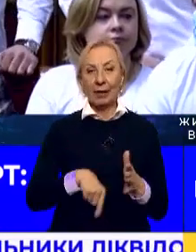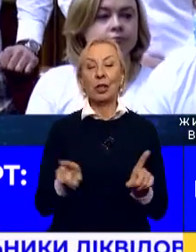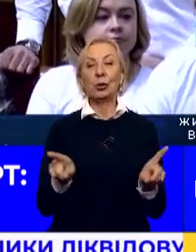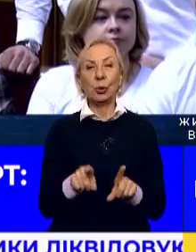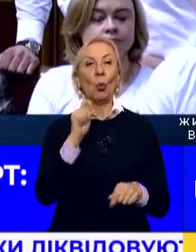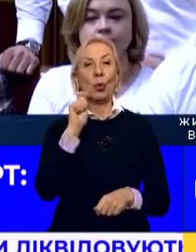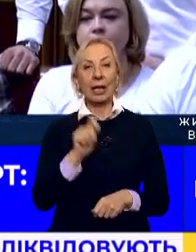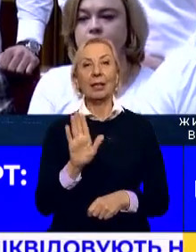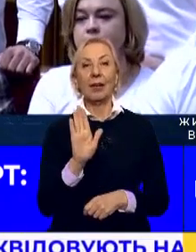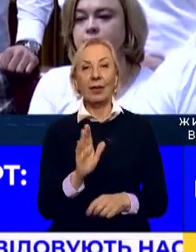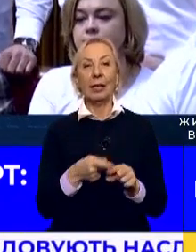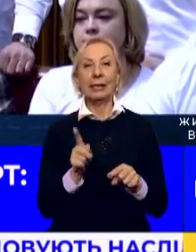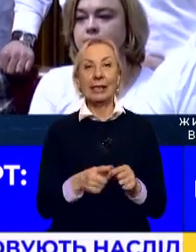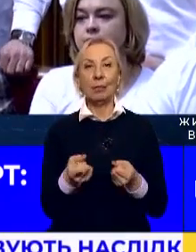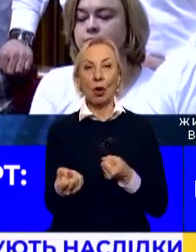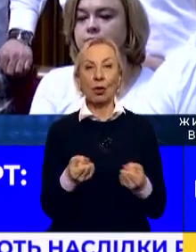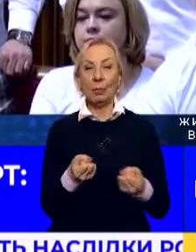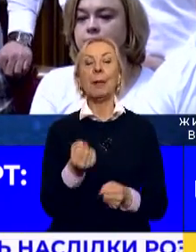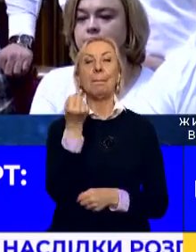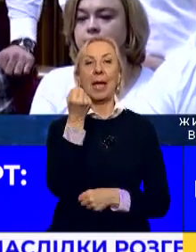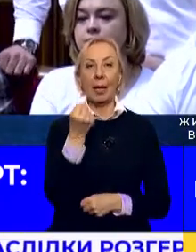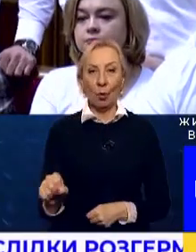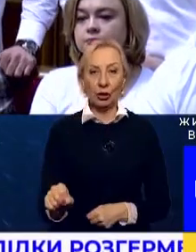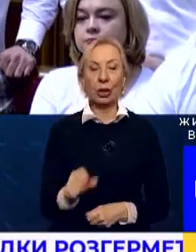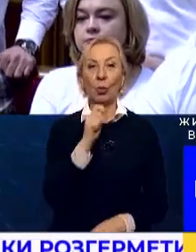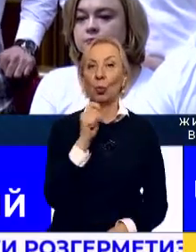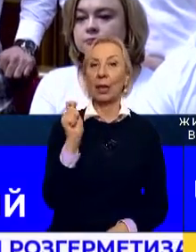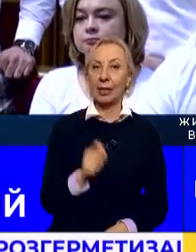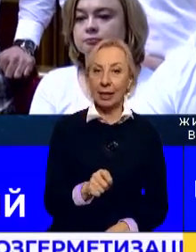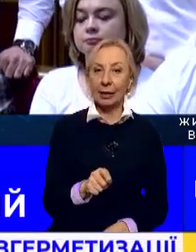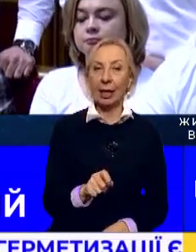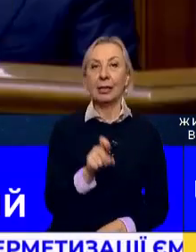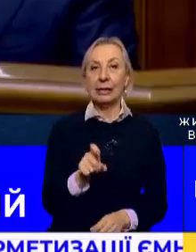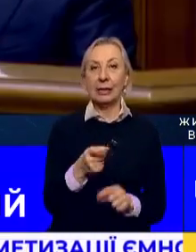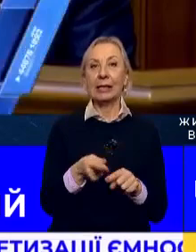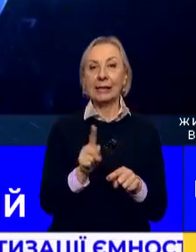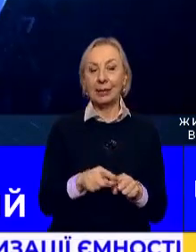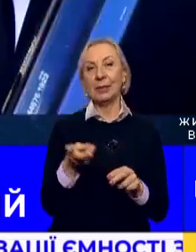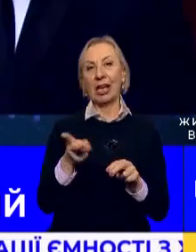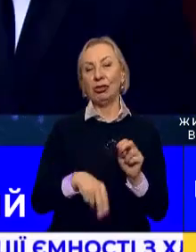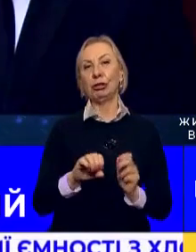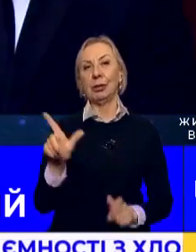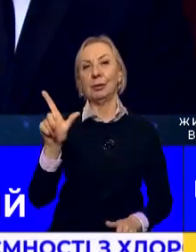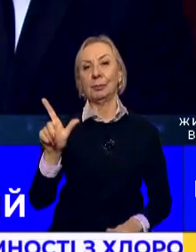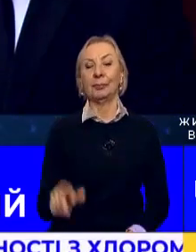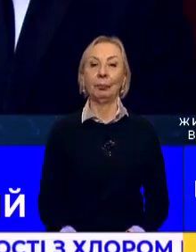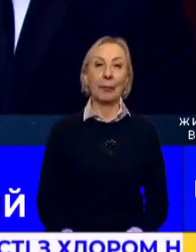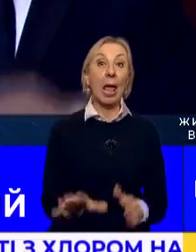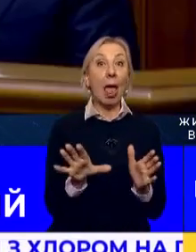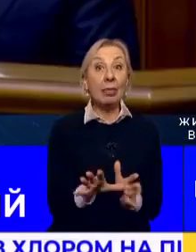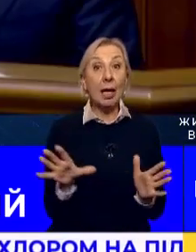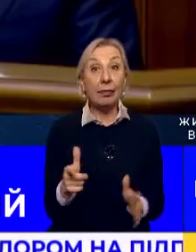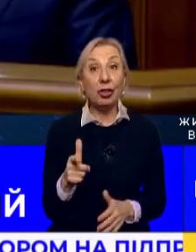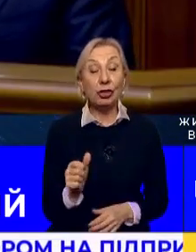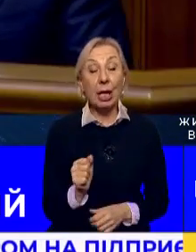в цій боротьбі переможе. Україна з цим закінчить. Енергетична